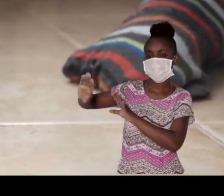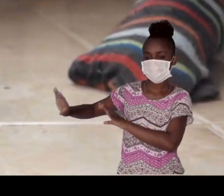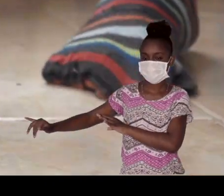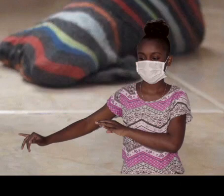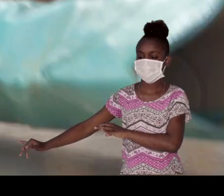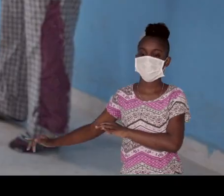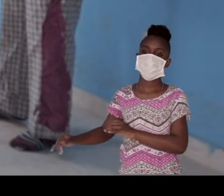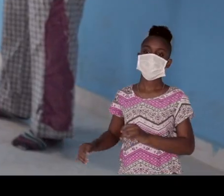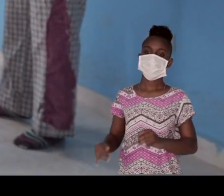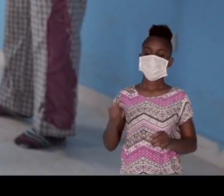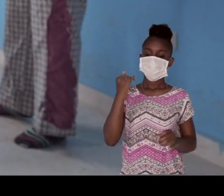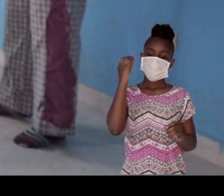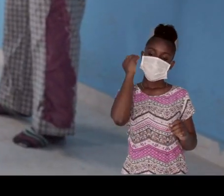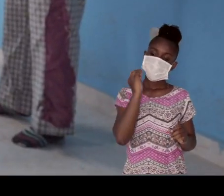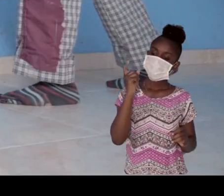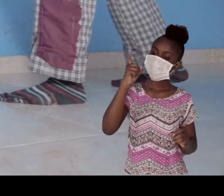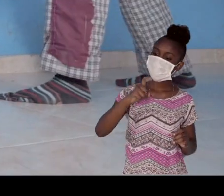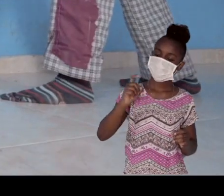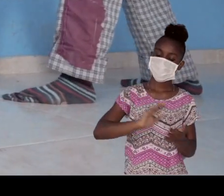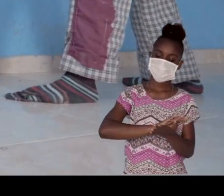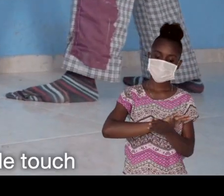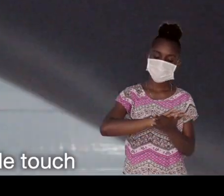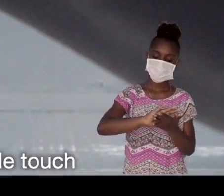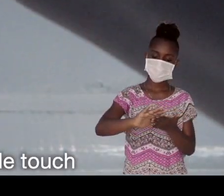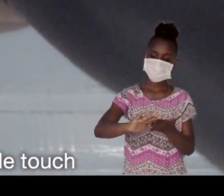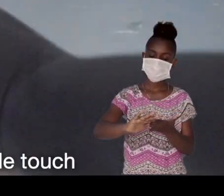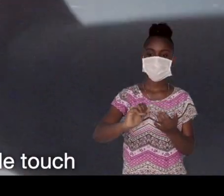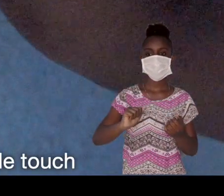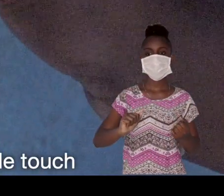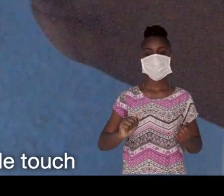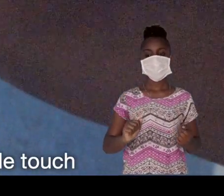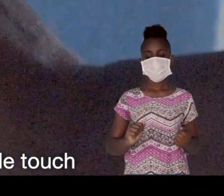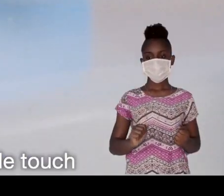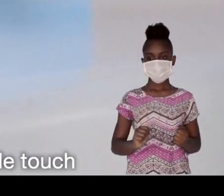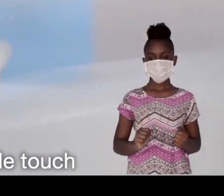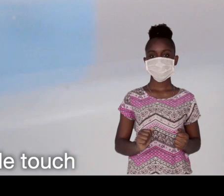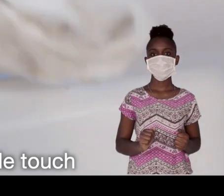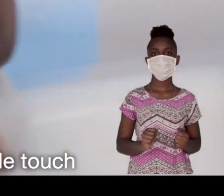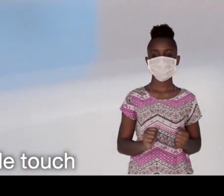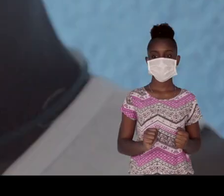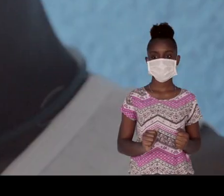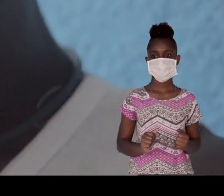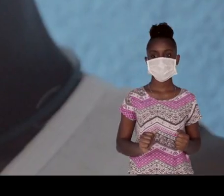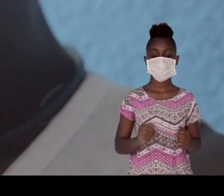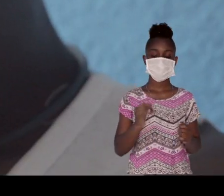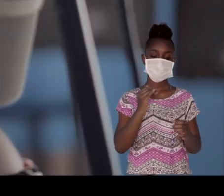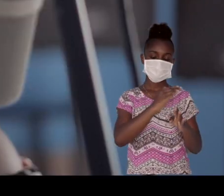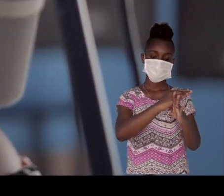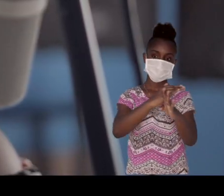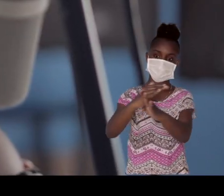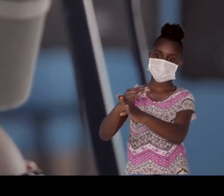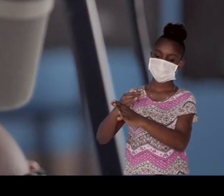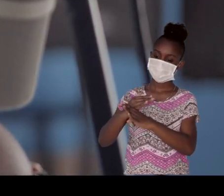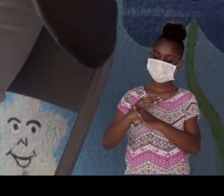pied. Désinfecter caille là pour microbes, tout ça moun ka manye, nettoyer la Clorox, protéger tête ou